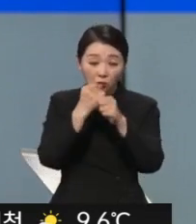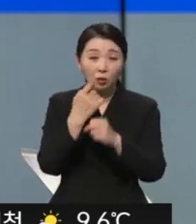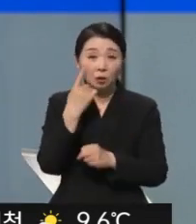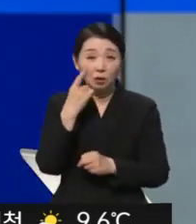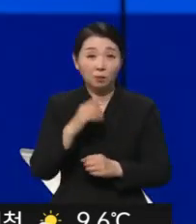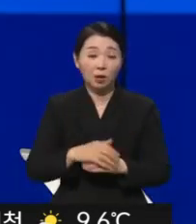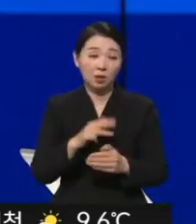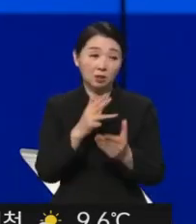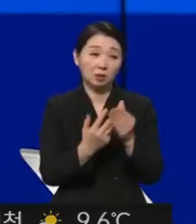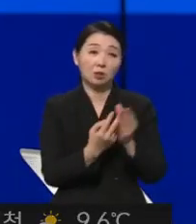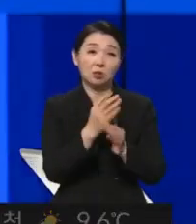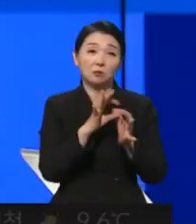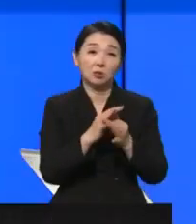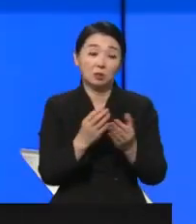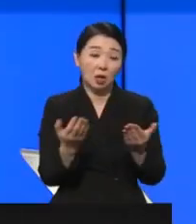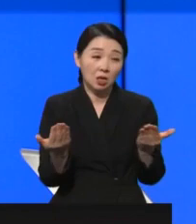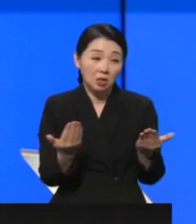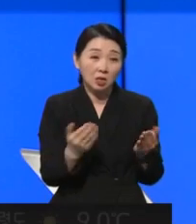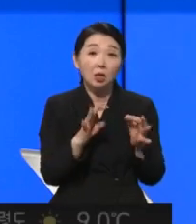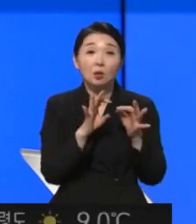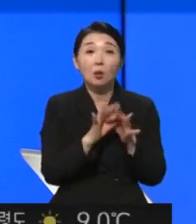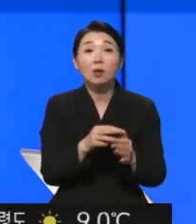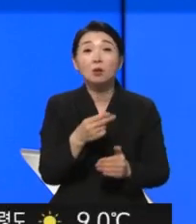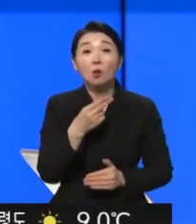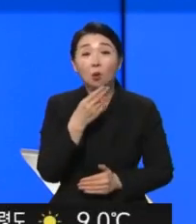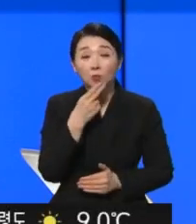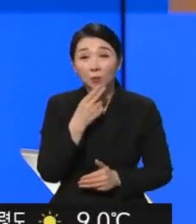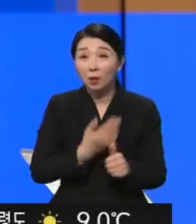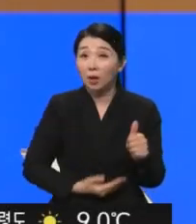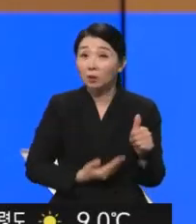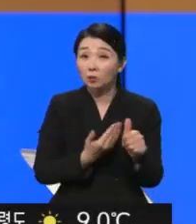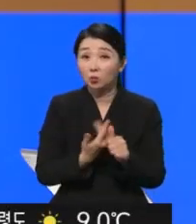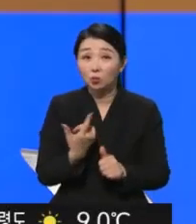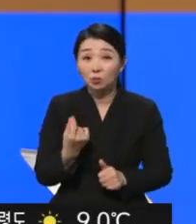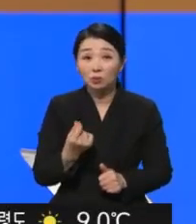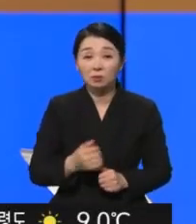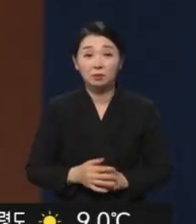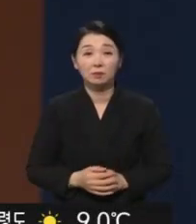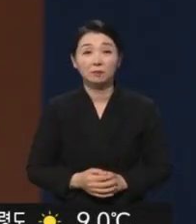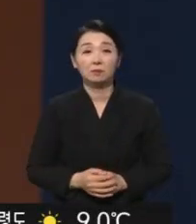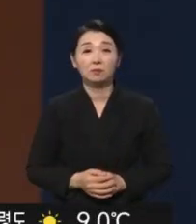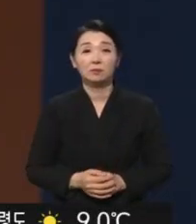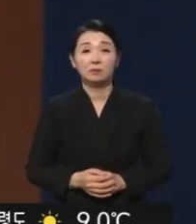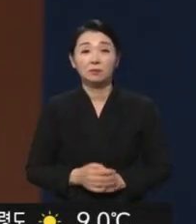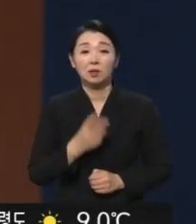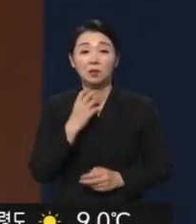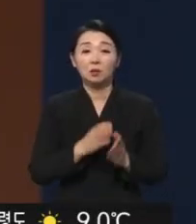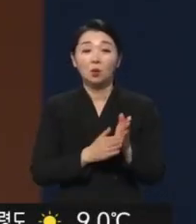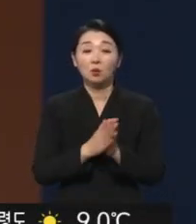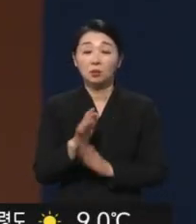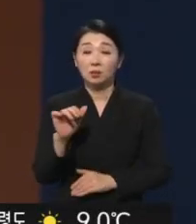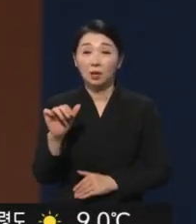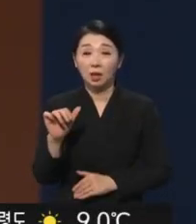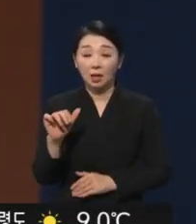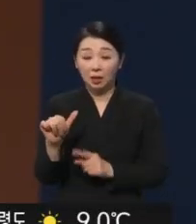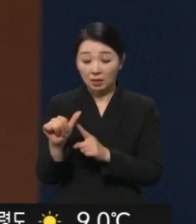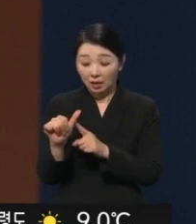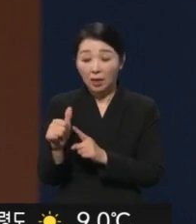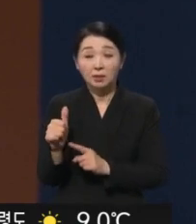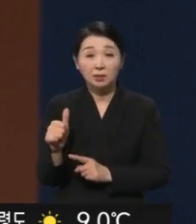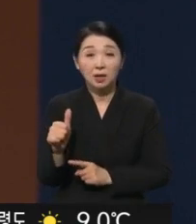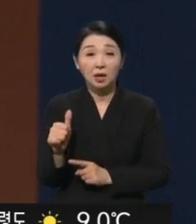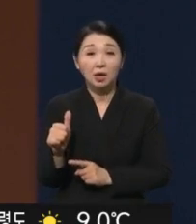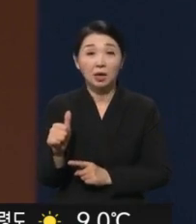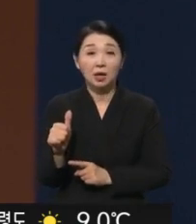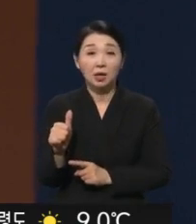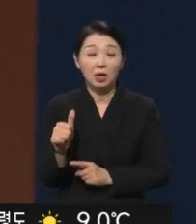이태원 참사와 업무상 관련이 없다는 쪽으로 알려지지 않았었어요네 그렇습니다 서울시는이 a씨가 참사와 관련이 없는